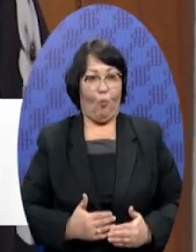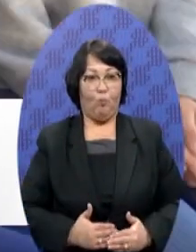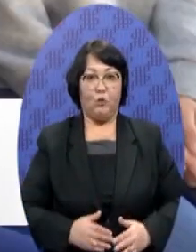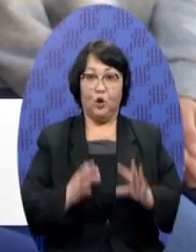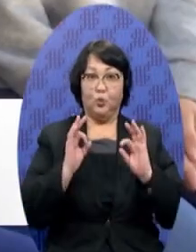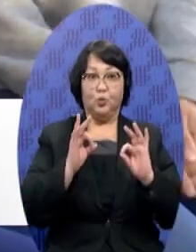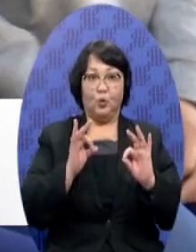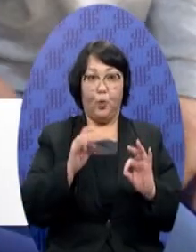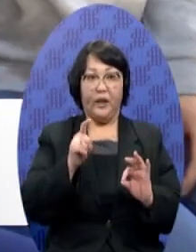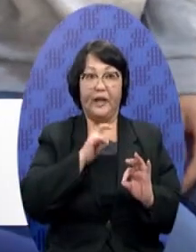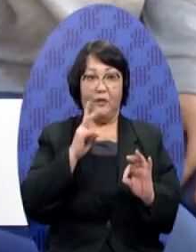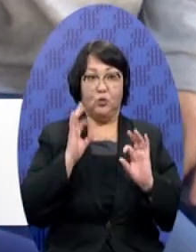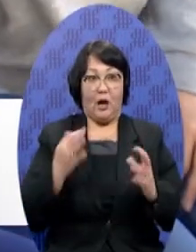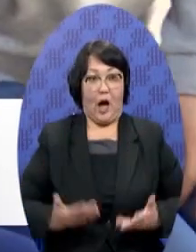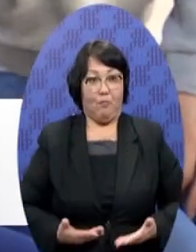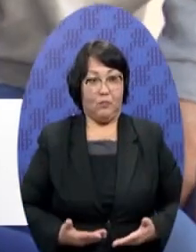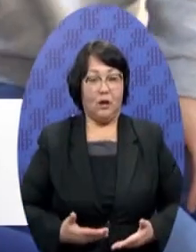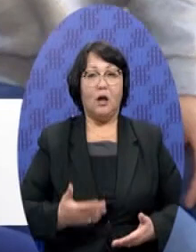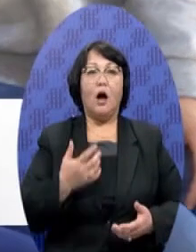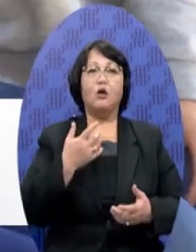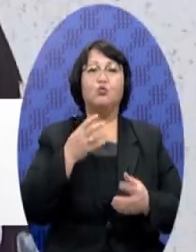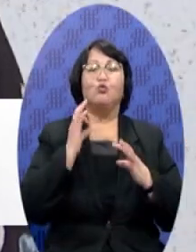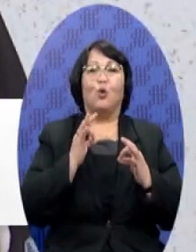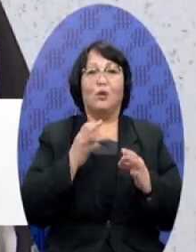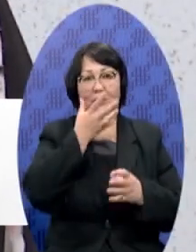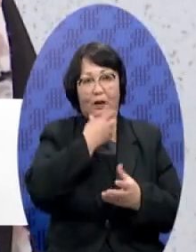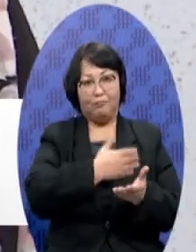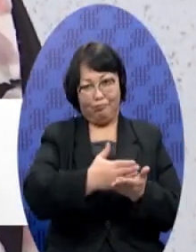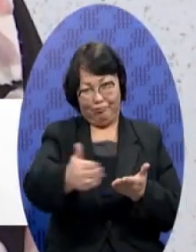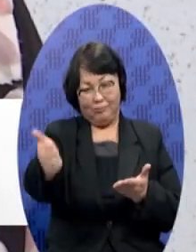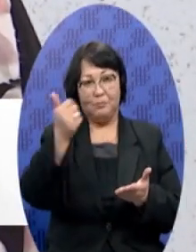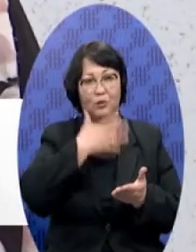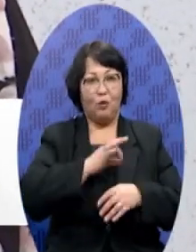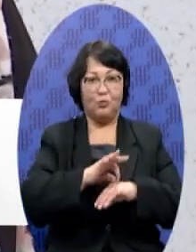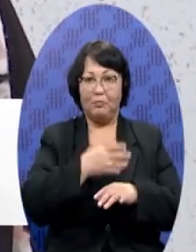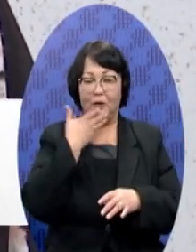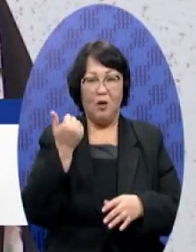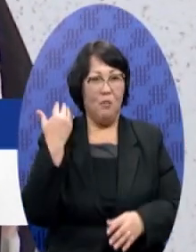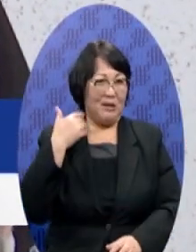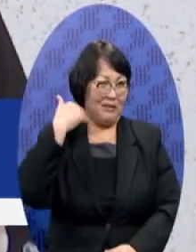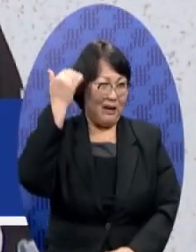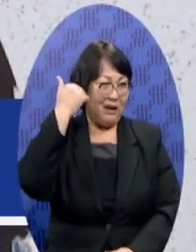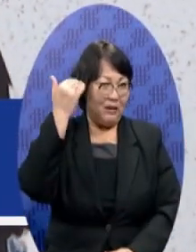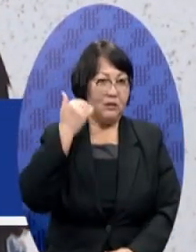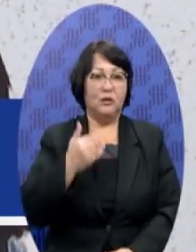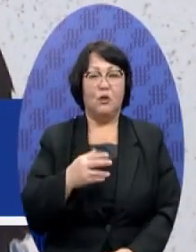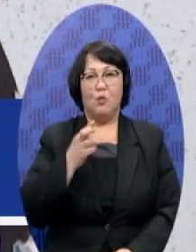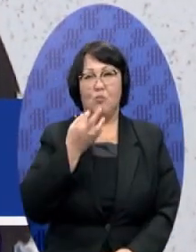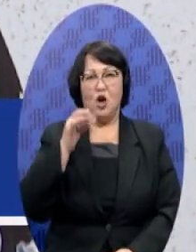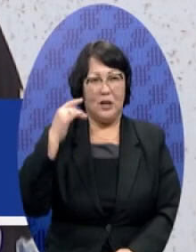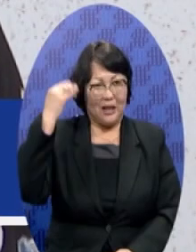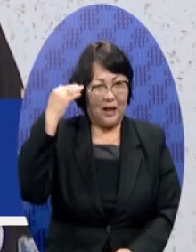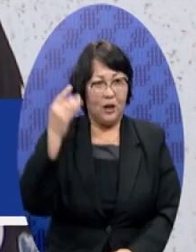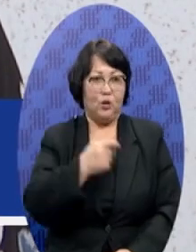хэвийн жиндэ хүрснээр амьдралын хэв маягаан бүрэн өөрчлөгдсөн байна. Даралт зүрх судасны асуудал маш их өндөр байдаг гэсэн. Бөөрний даралт, зүрхний